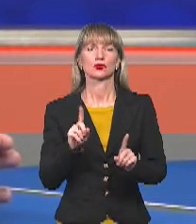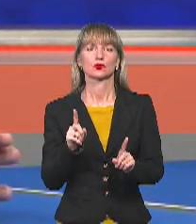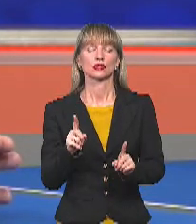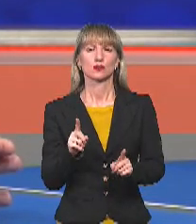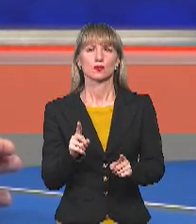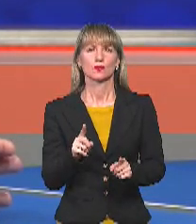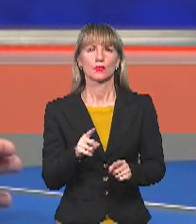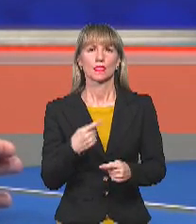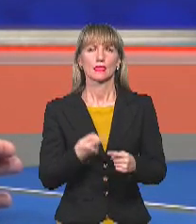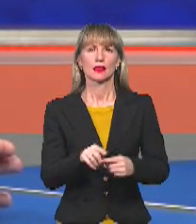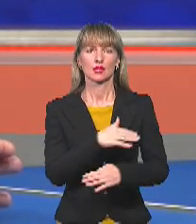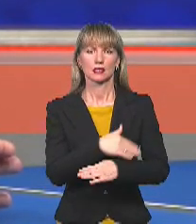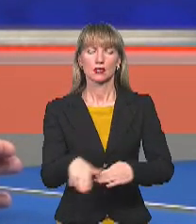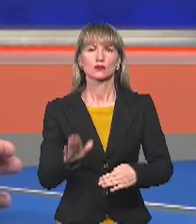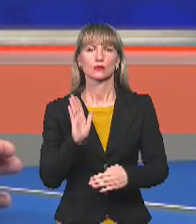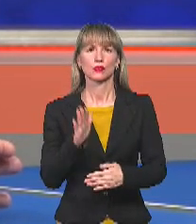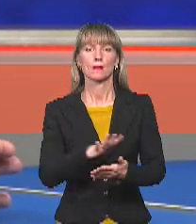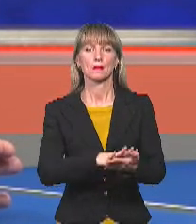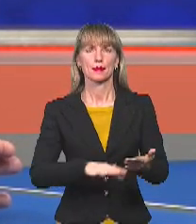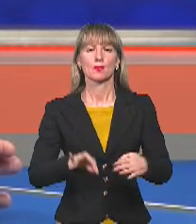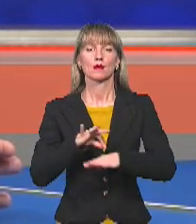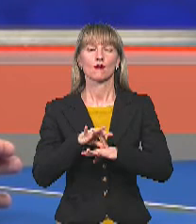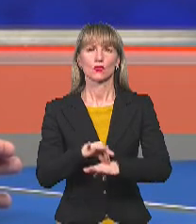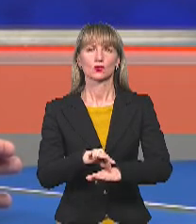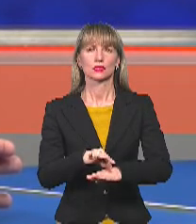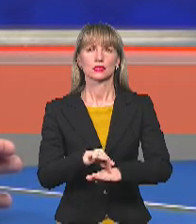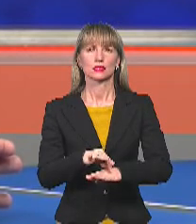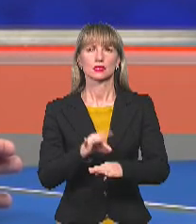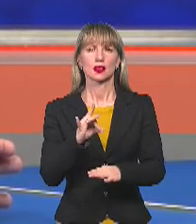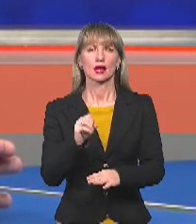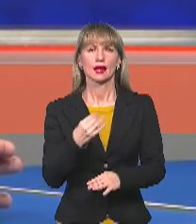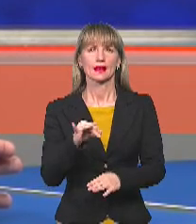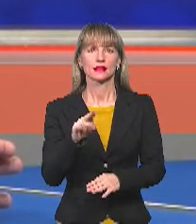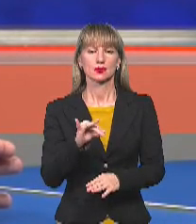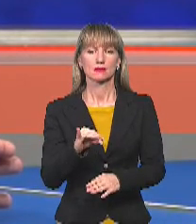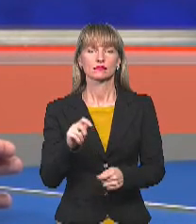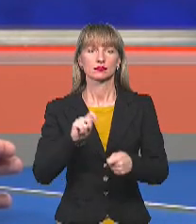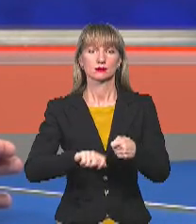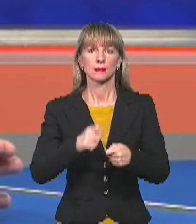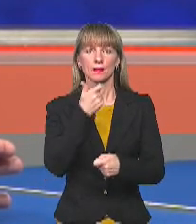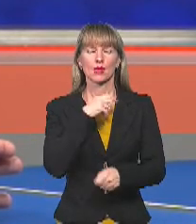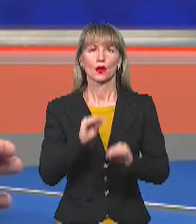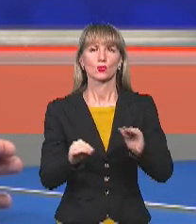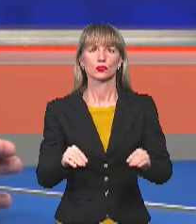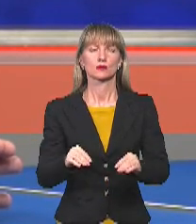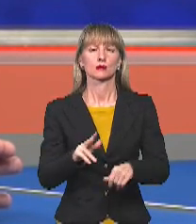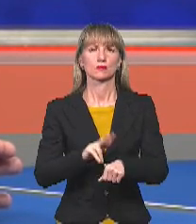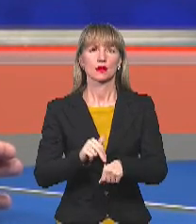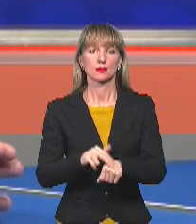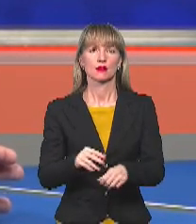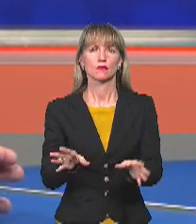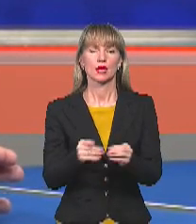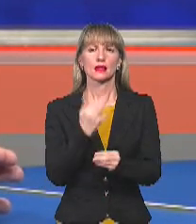зазначеною адресою будуть в подальшому проводитися рейди з залученням інспекції з благоустрою, правоохоронних